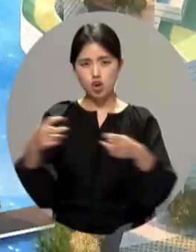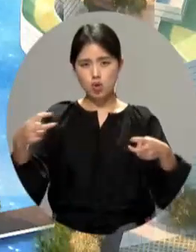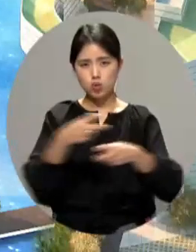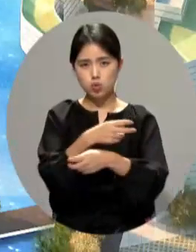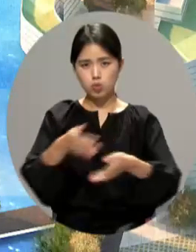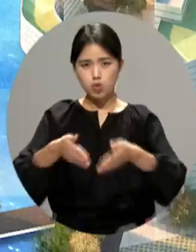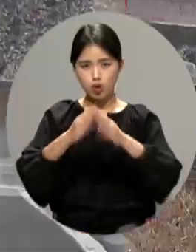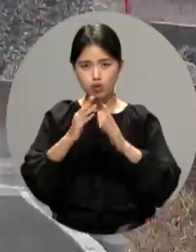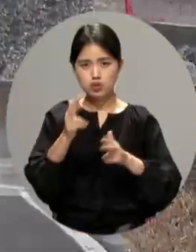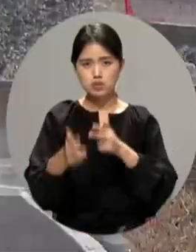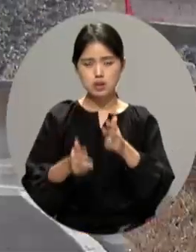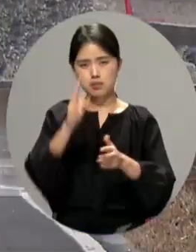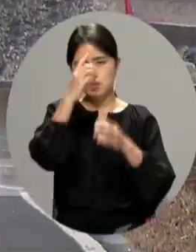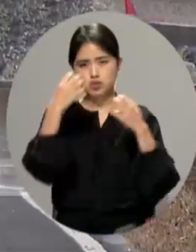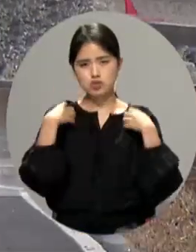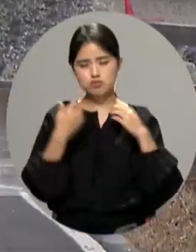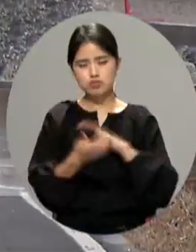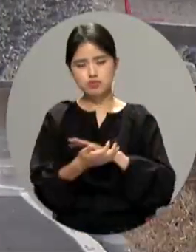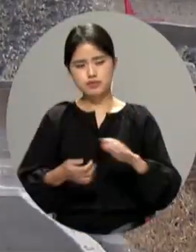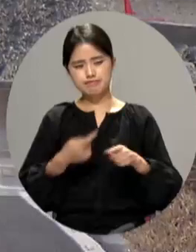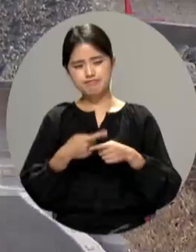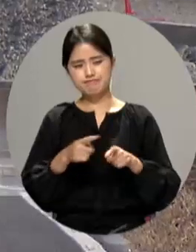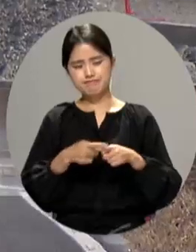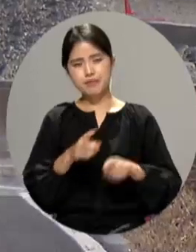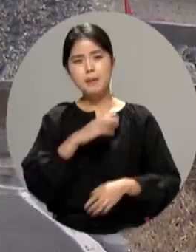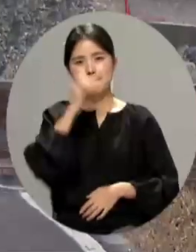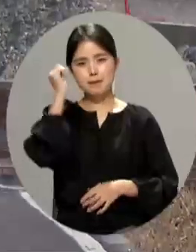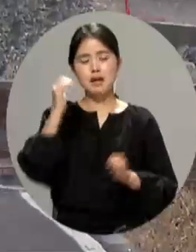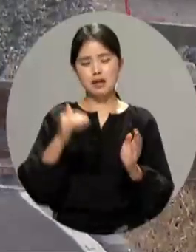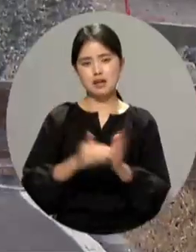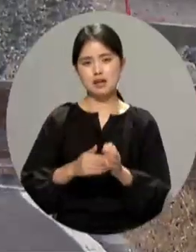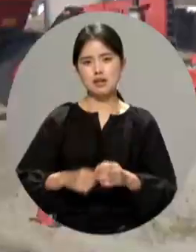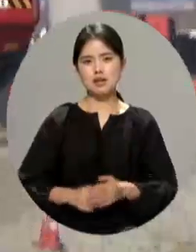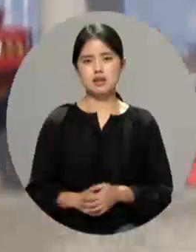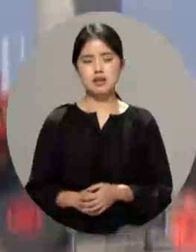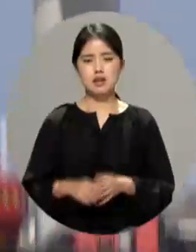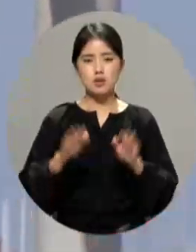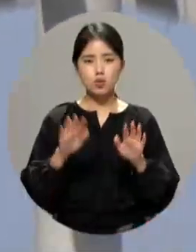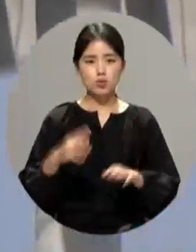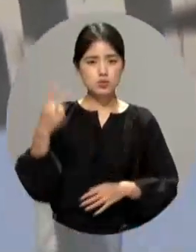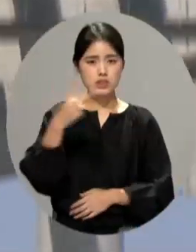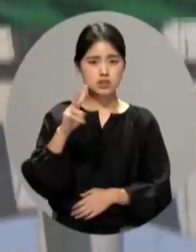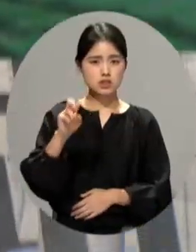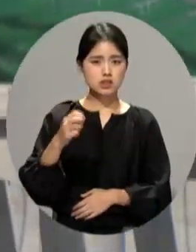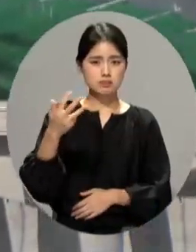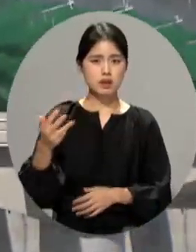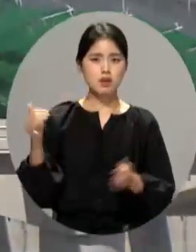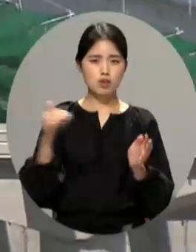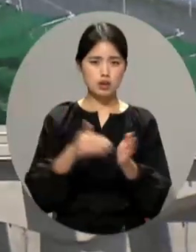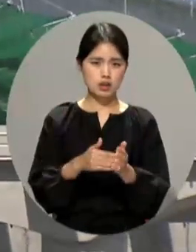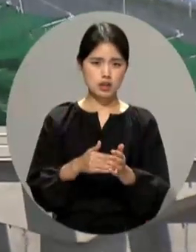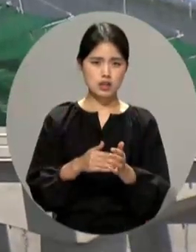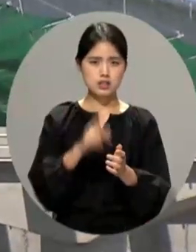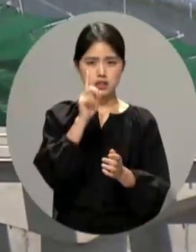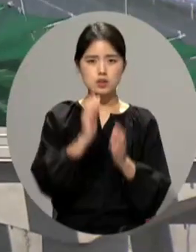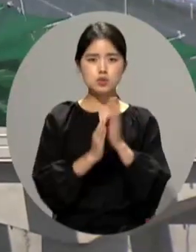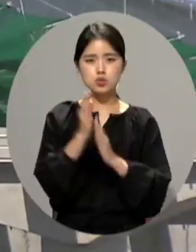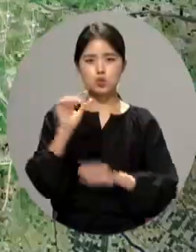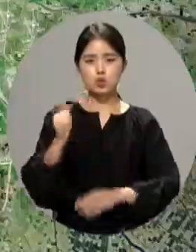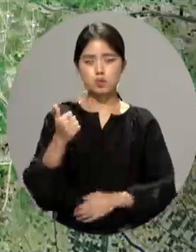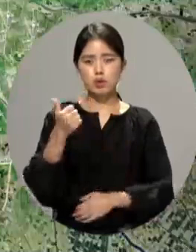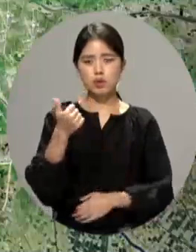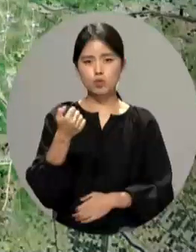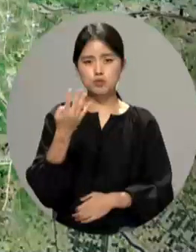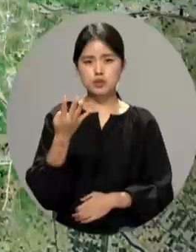사업이 정부의 예비 타당성 조사를 통과했습니다. 오는 2028년까지 1조